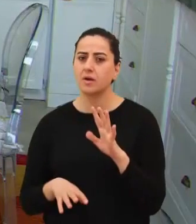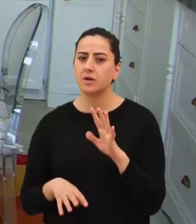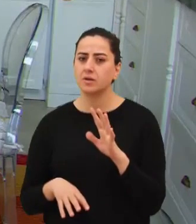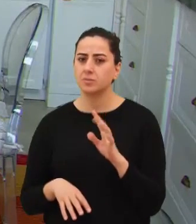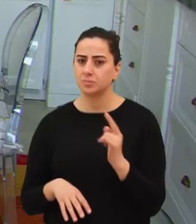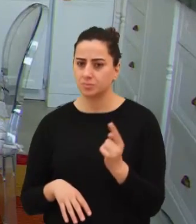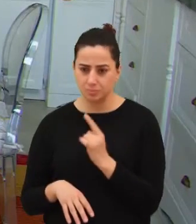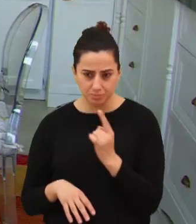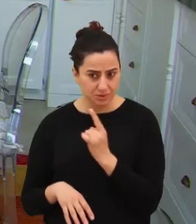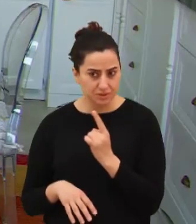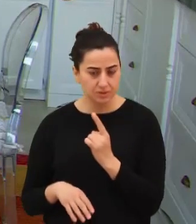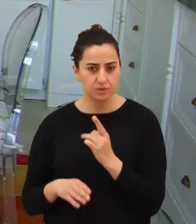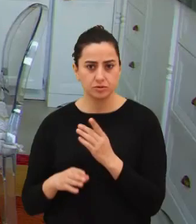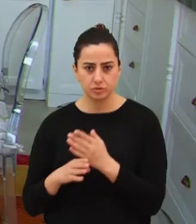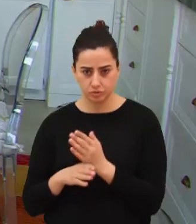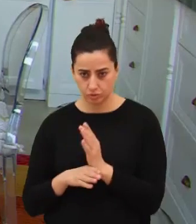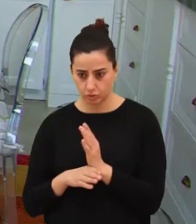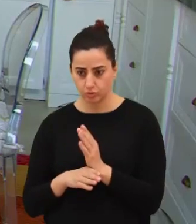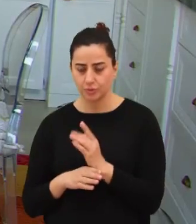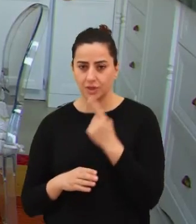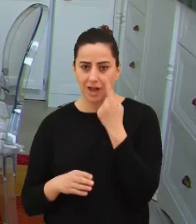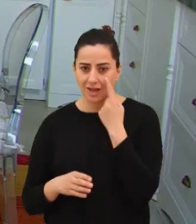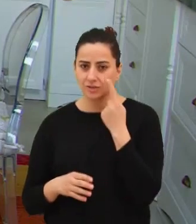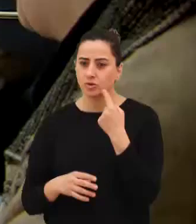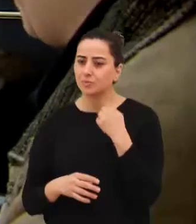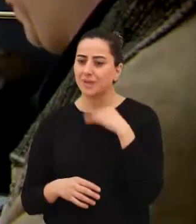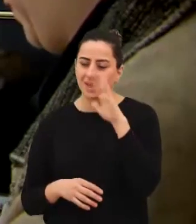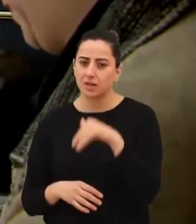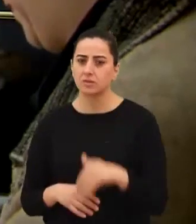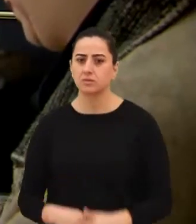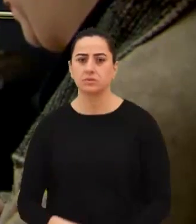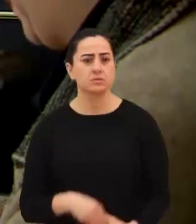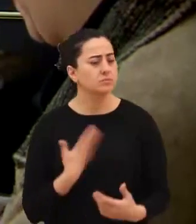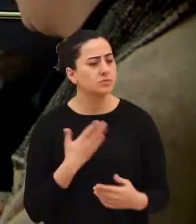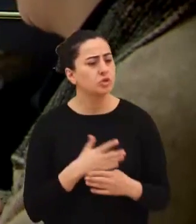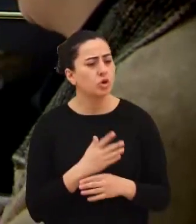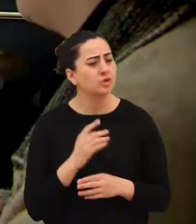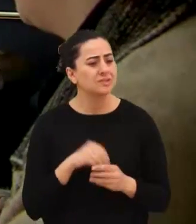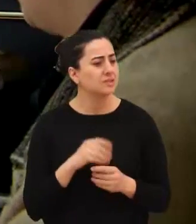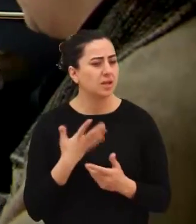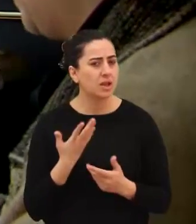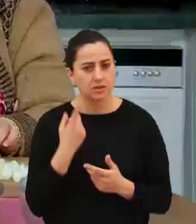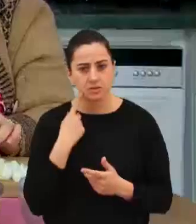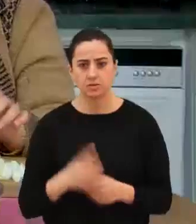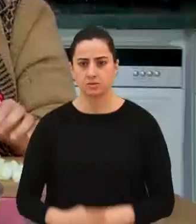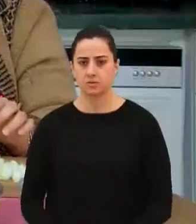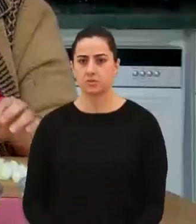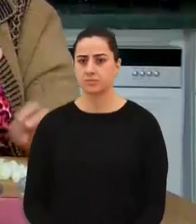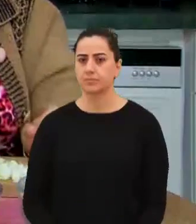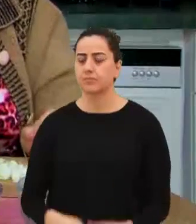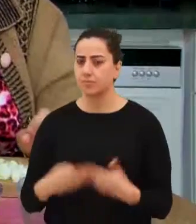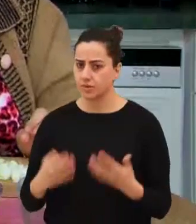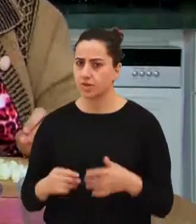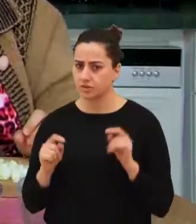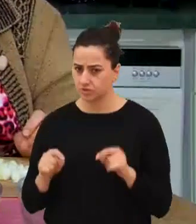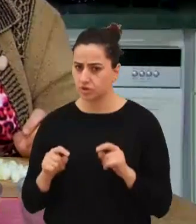bir bilginin doğruluğunu kanıtlamam lazım. O yüzden sizi çağırdım. Hangi bilginin doğruluğu? Şu bilginin.